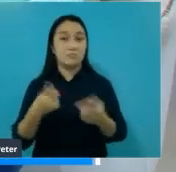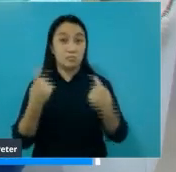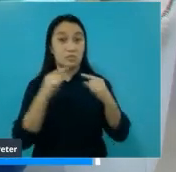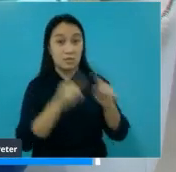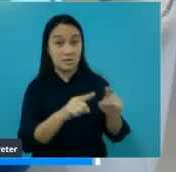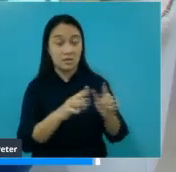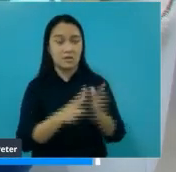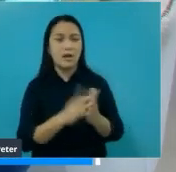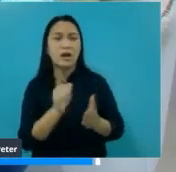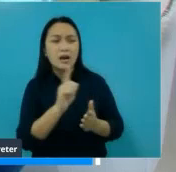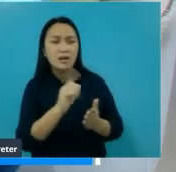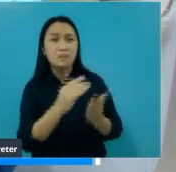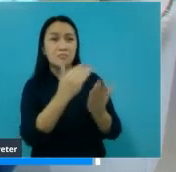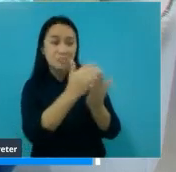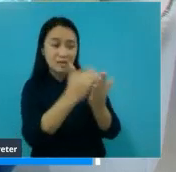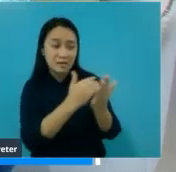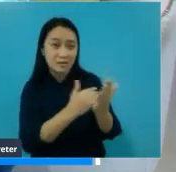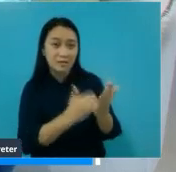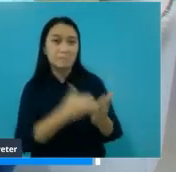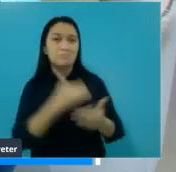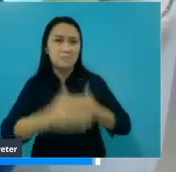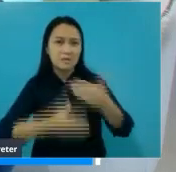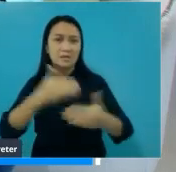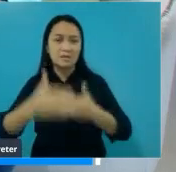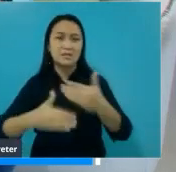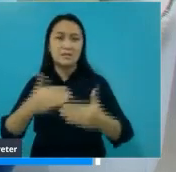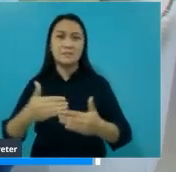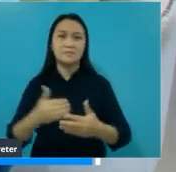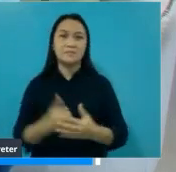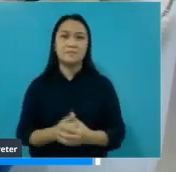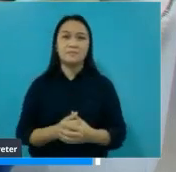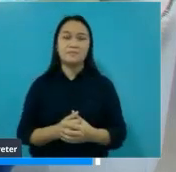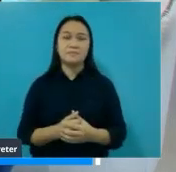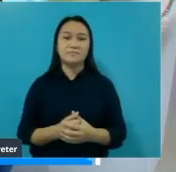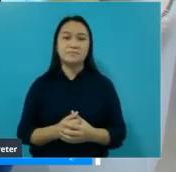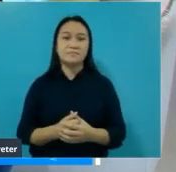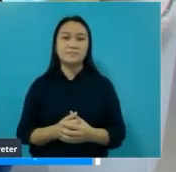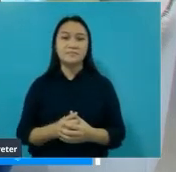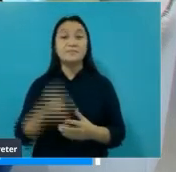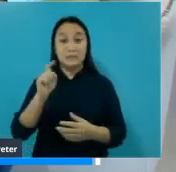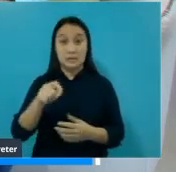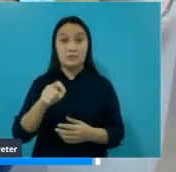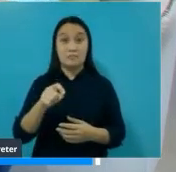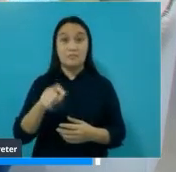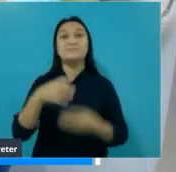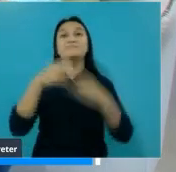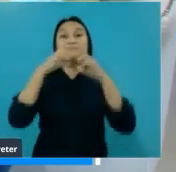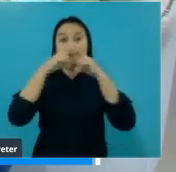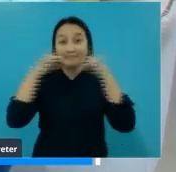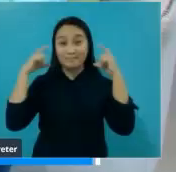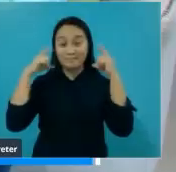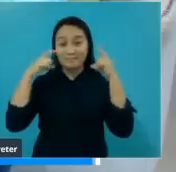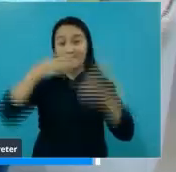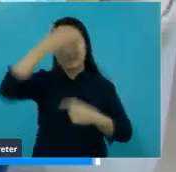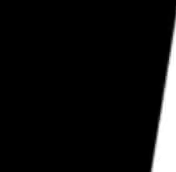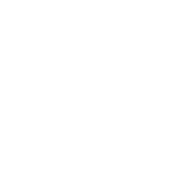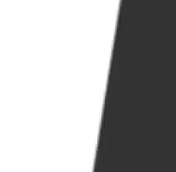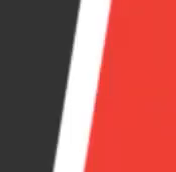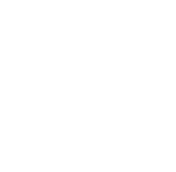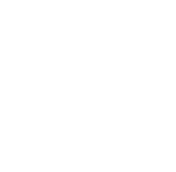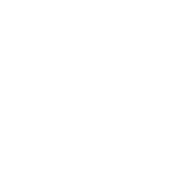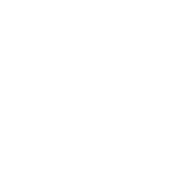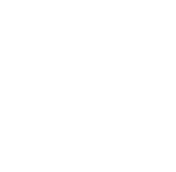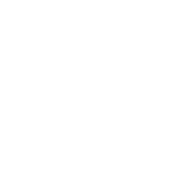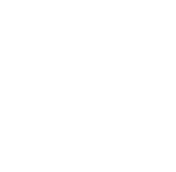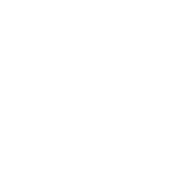ibang proseso. Mm-hmm. At saka syempre, pag pumunta kayo, mask, face shield, and hand sanitizer. And social distancing.